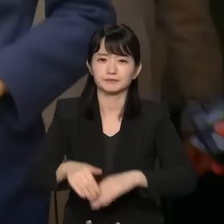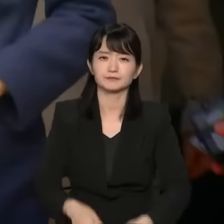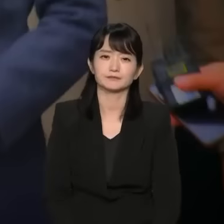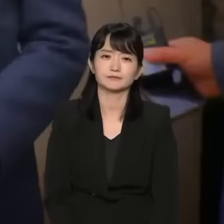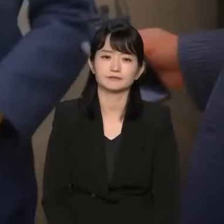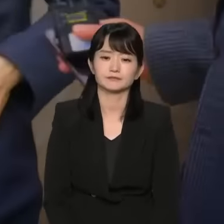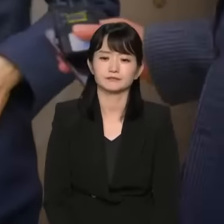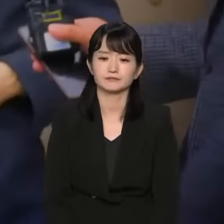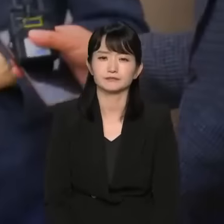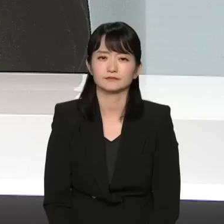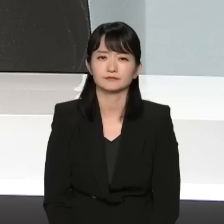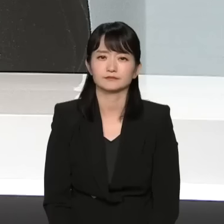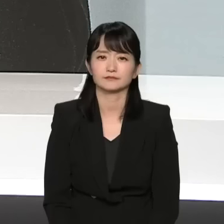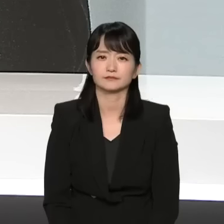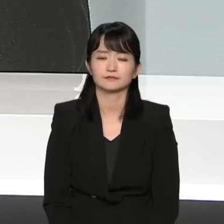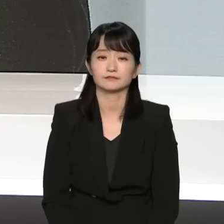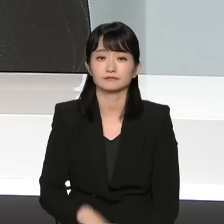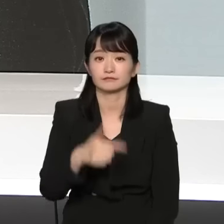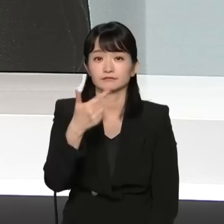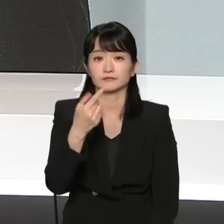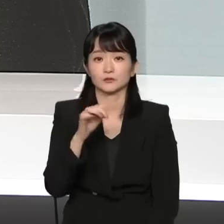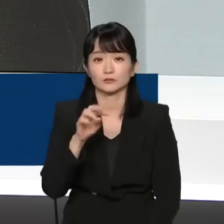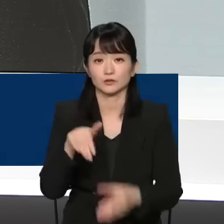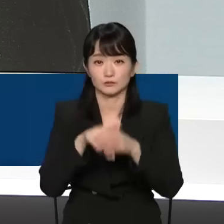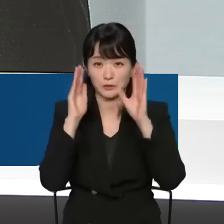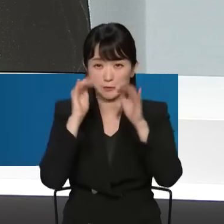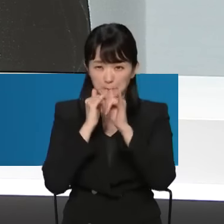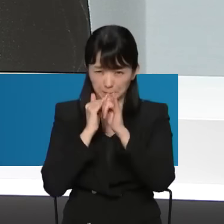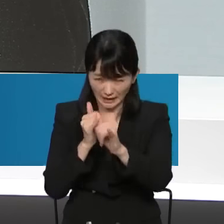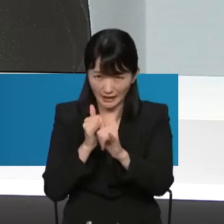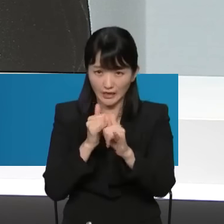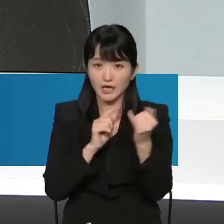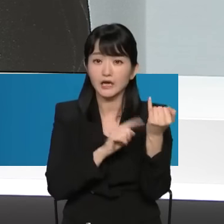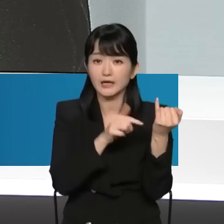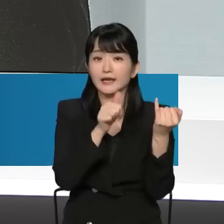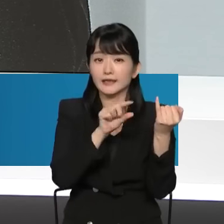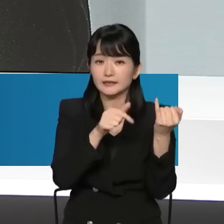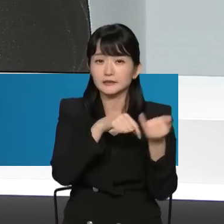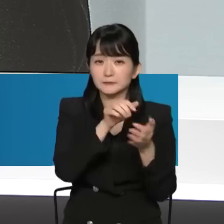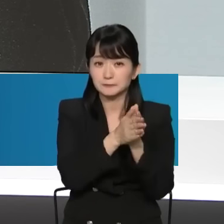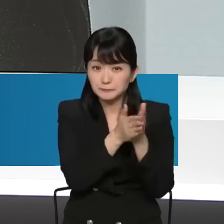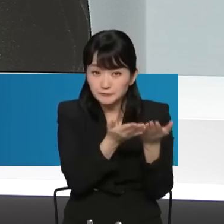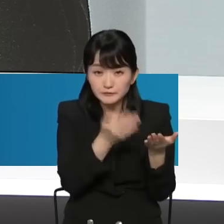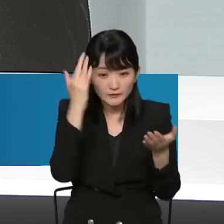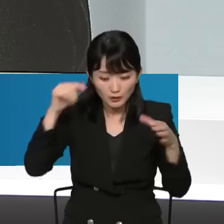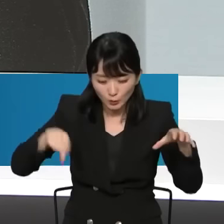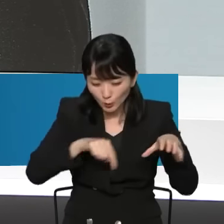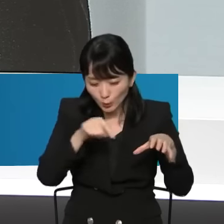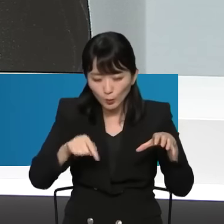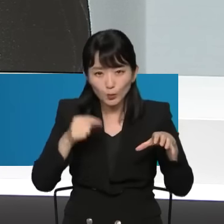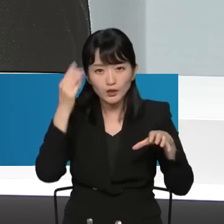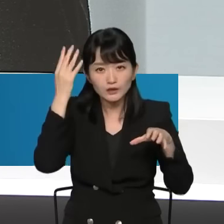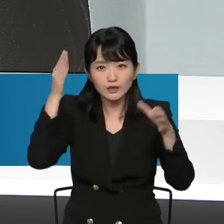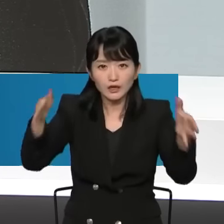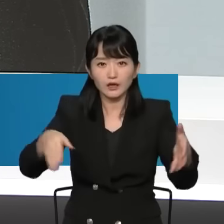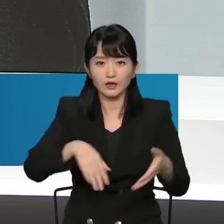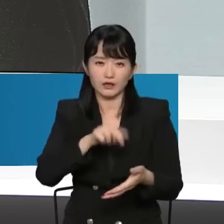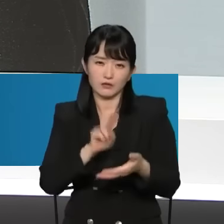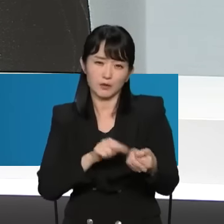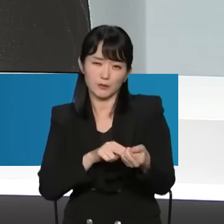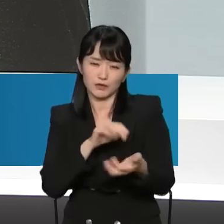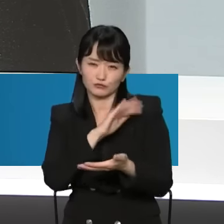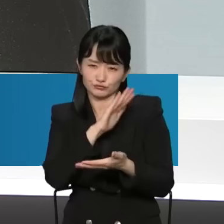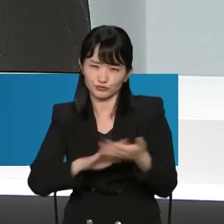공다솜입니다. 노벨 문학상을 받은 한강 작가의 책이 국내에선 나흘 동안 50만 부 넘게